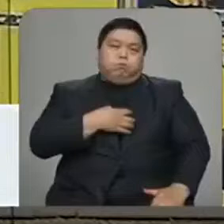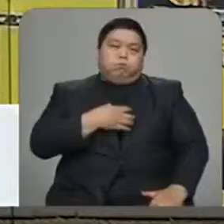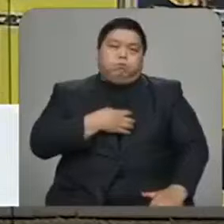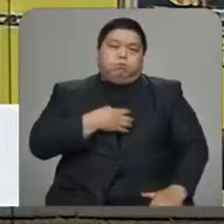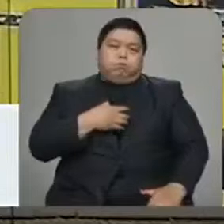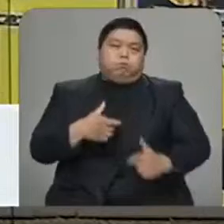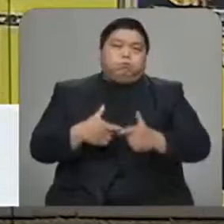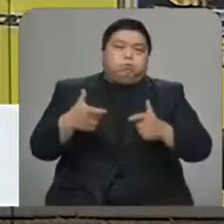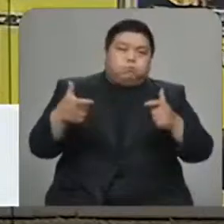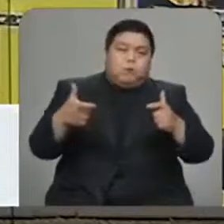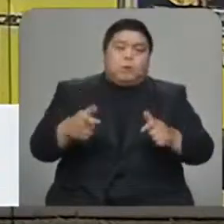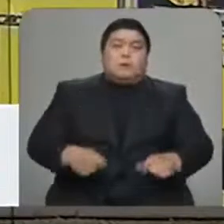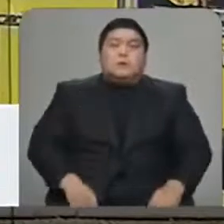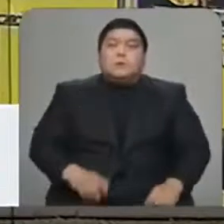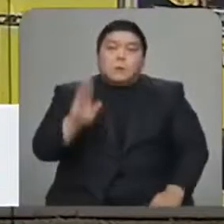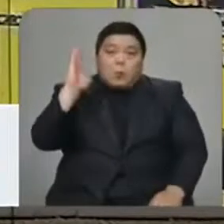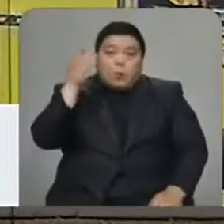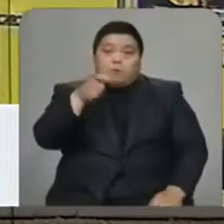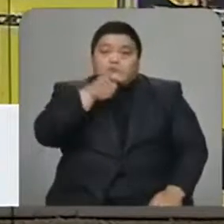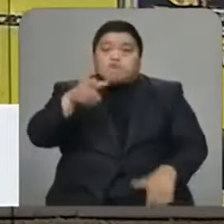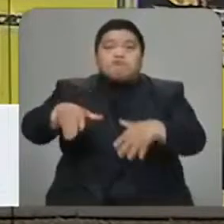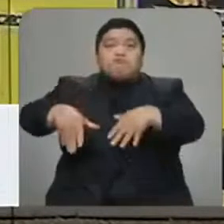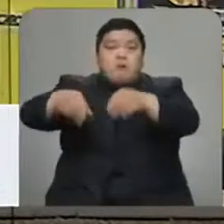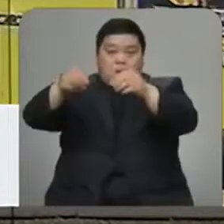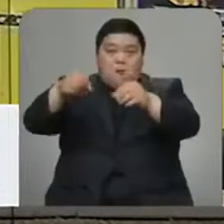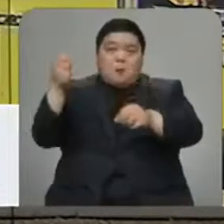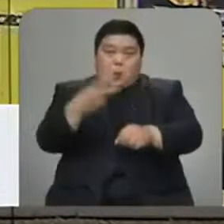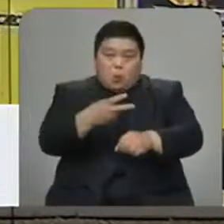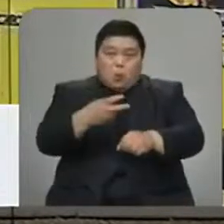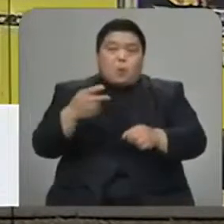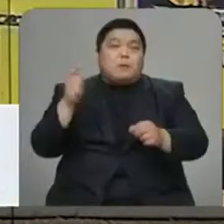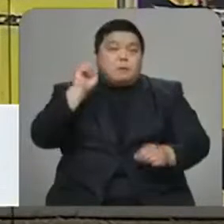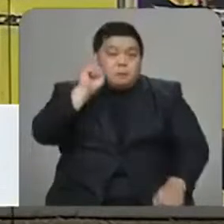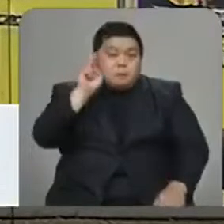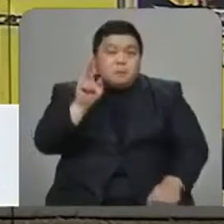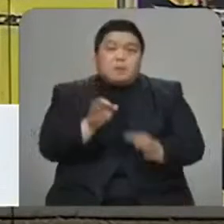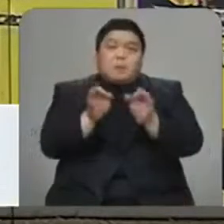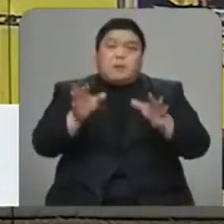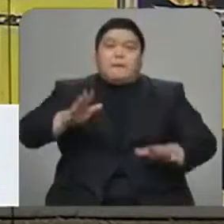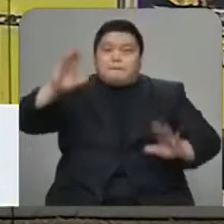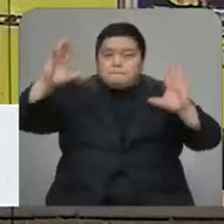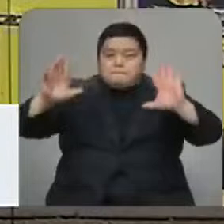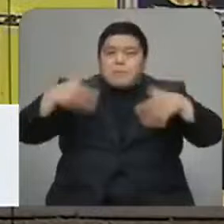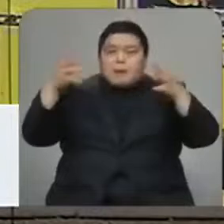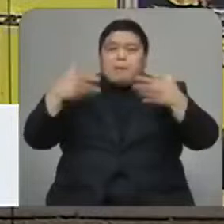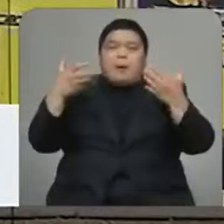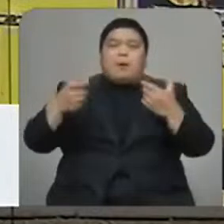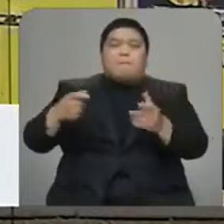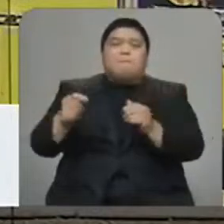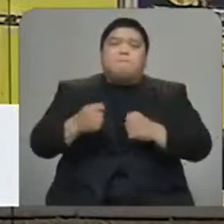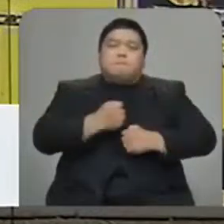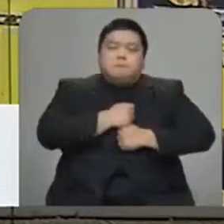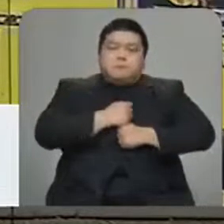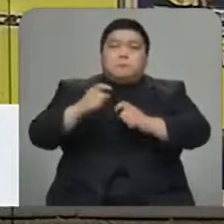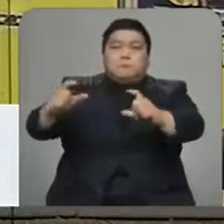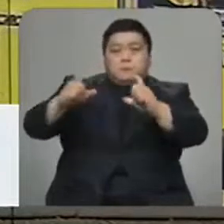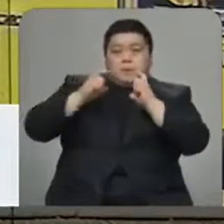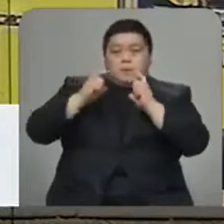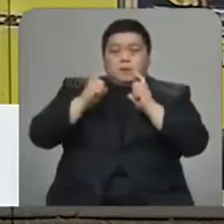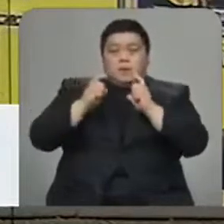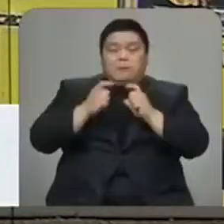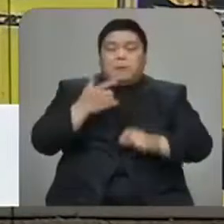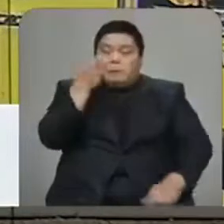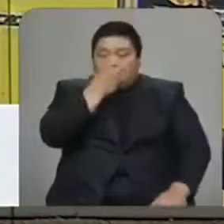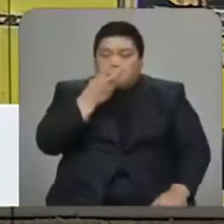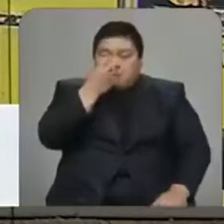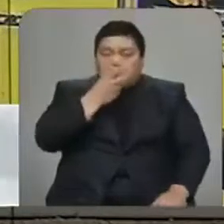있습니다. 건조한 날씨 속에 주말 내내 강한 바람까지 예보되면서 산림과 소방당국에 비상이 걸렸습니다.